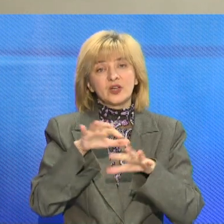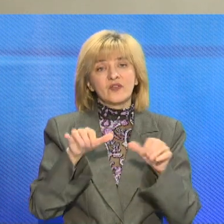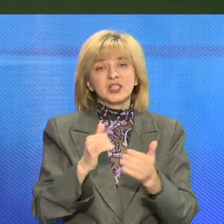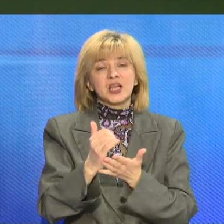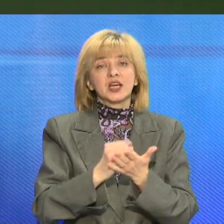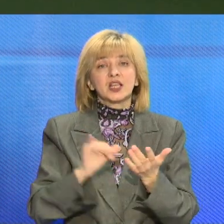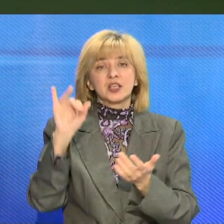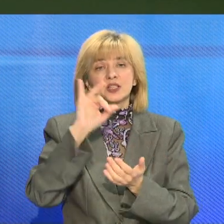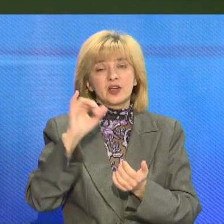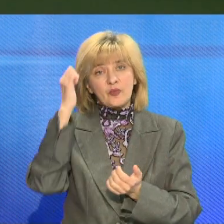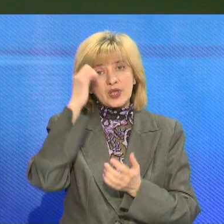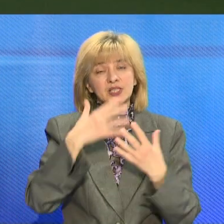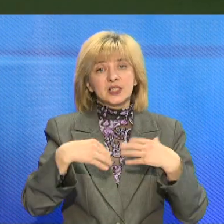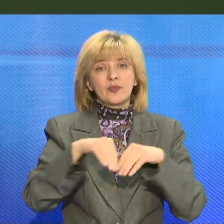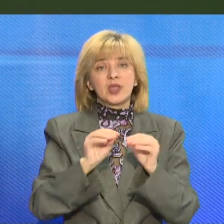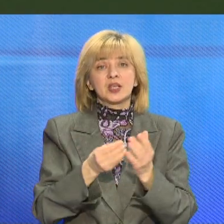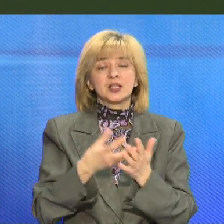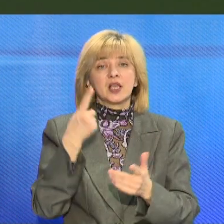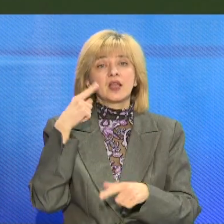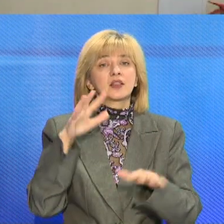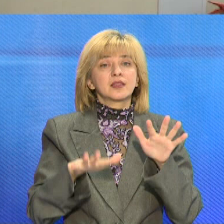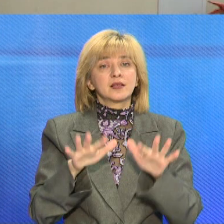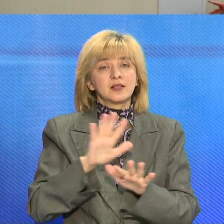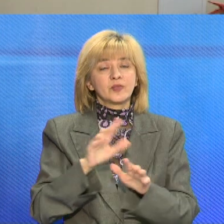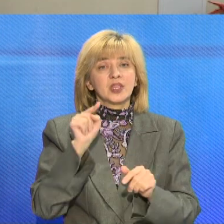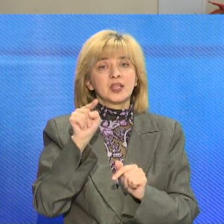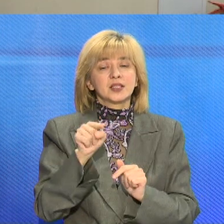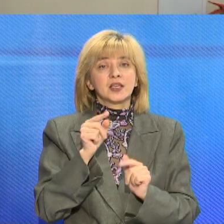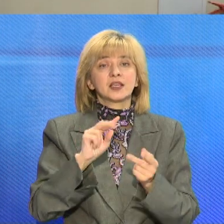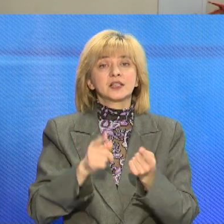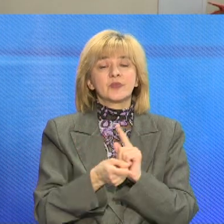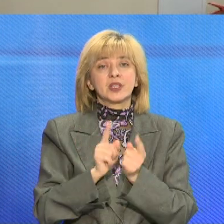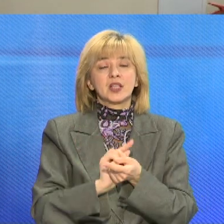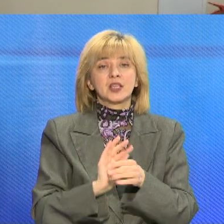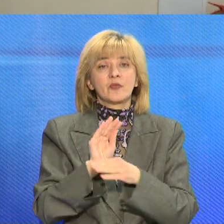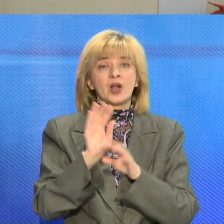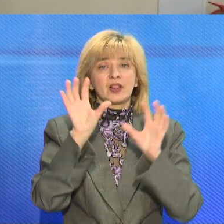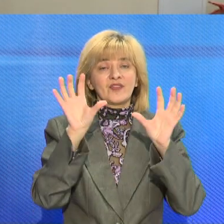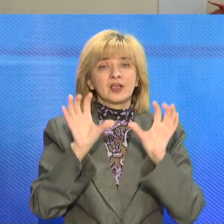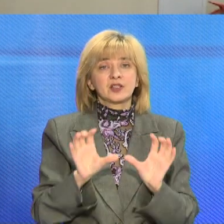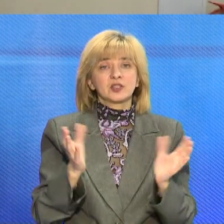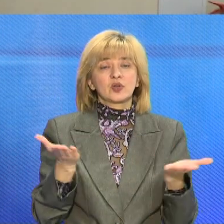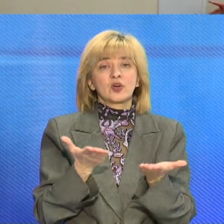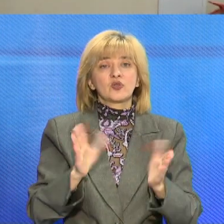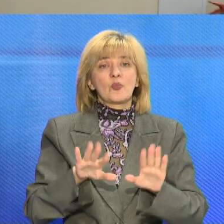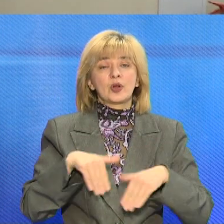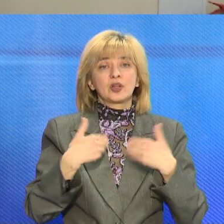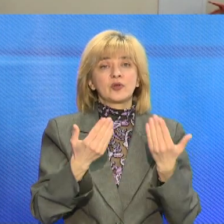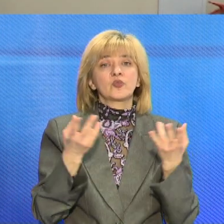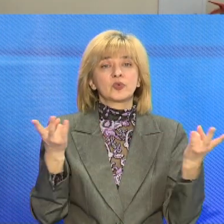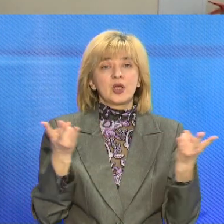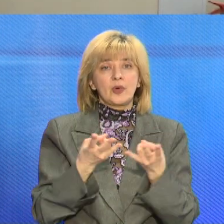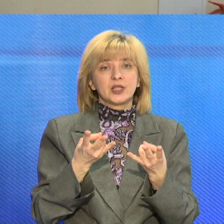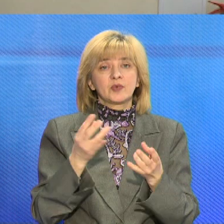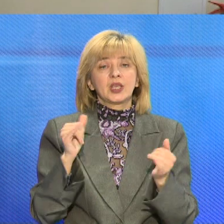памяти, семейные ценности. Несомненно, те изменения и дополнения в Конституцию, которые предложены, они необходимы.